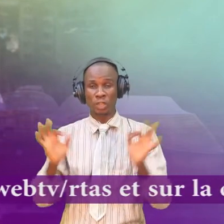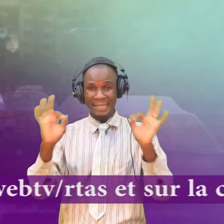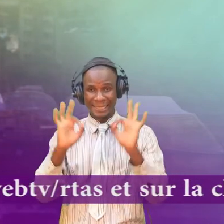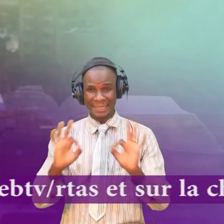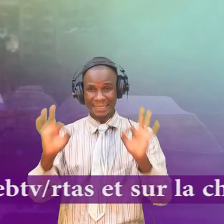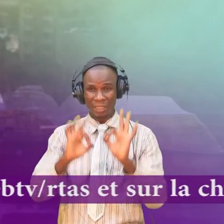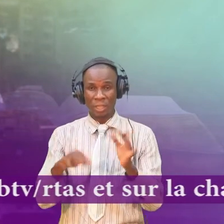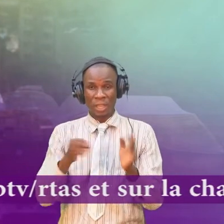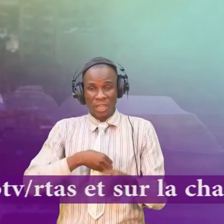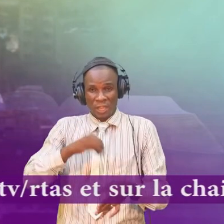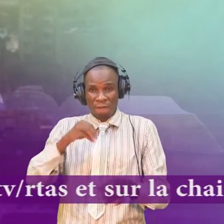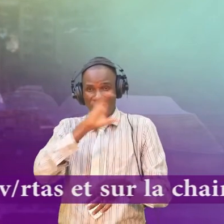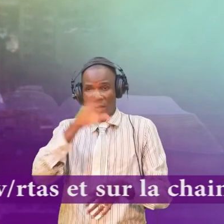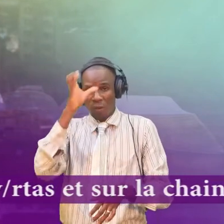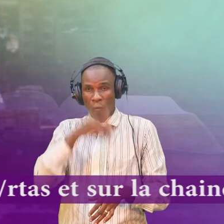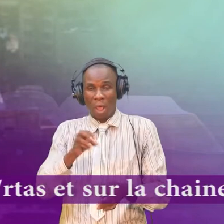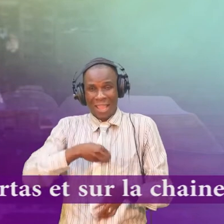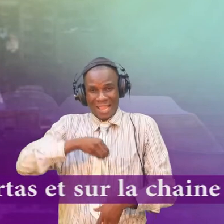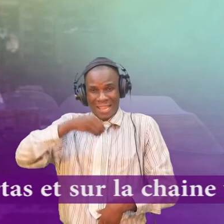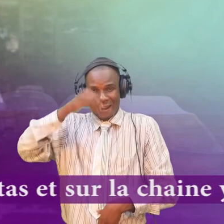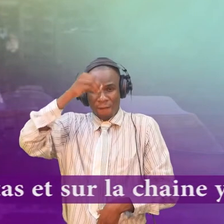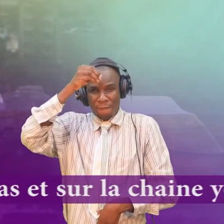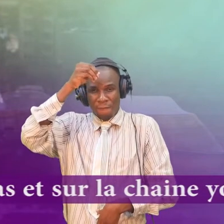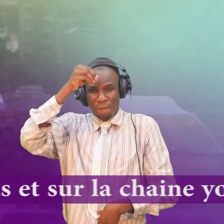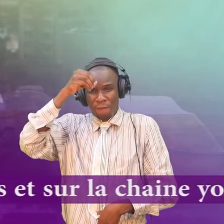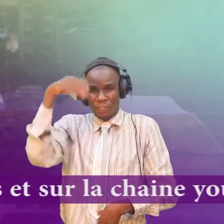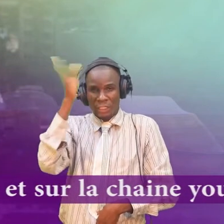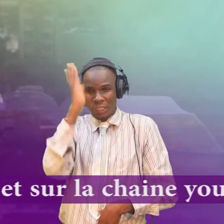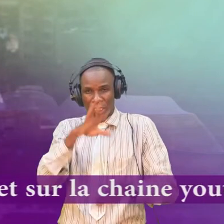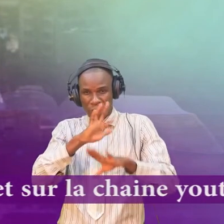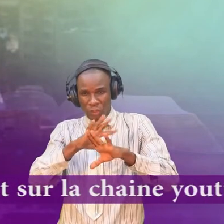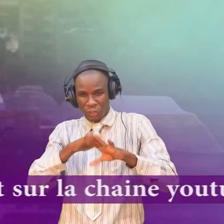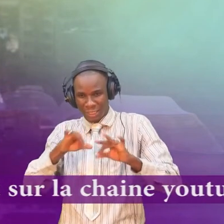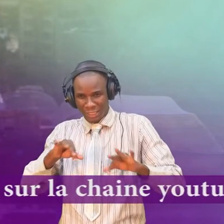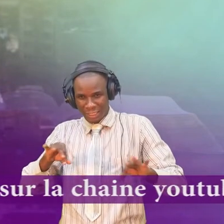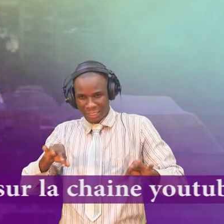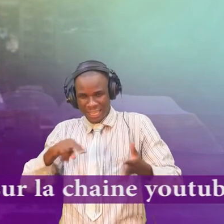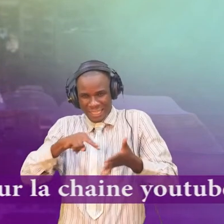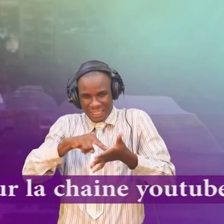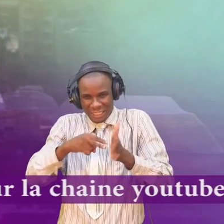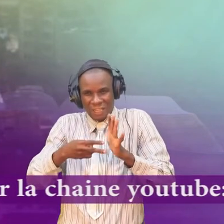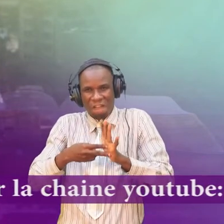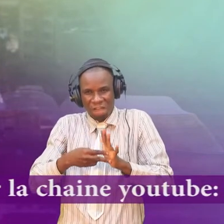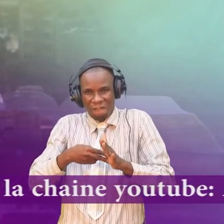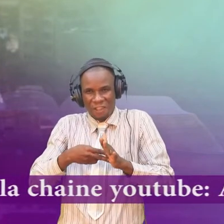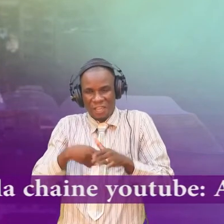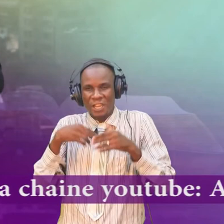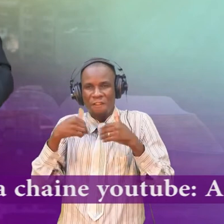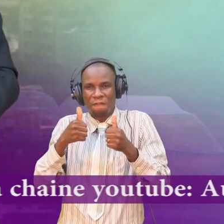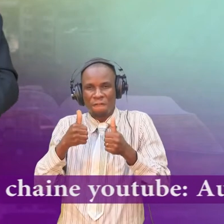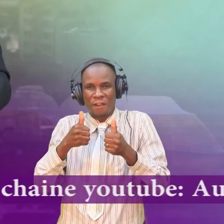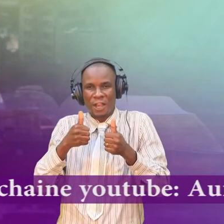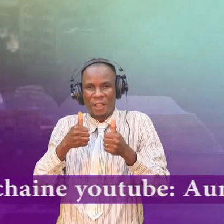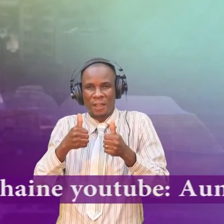Ni vigumu niweze kueleza mambo yote kwa muda huu mfupi kwa mambo Mungu aliyotenda pale msalabani. Cependant, voyons.